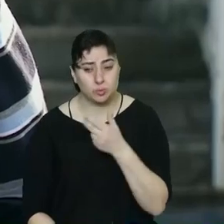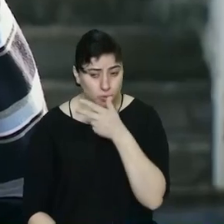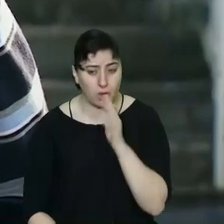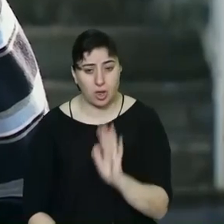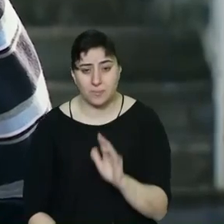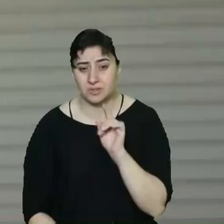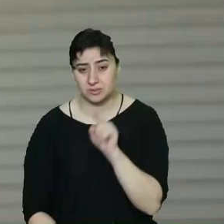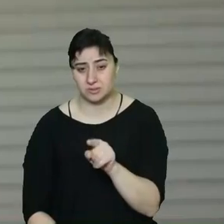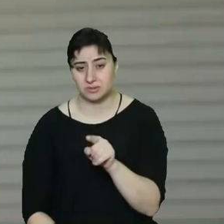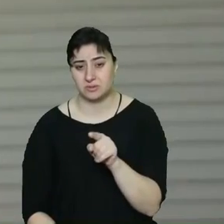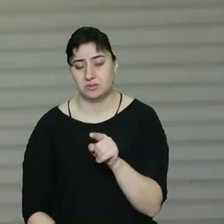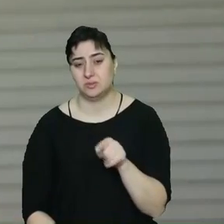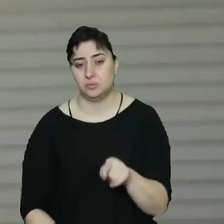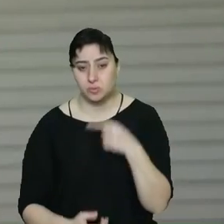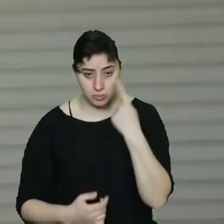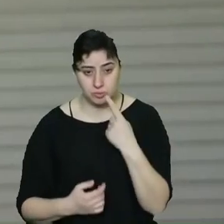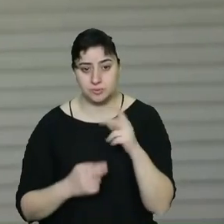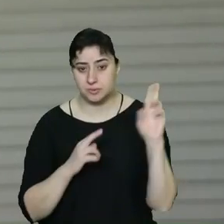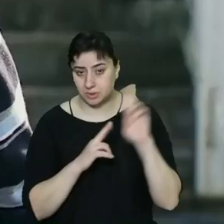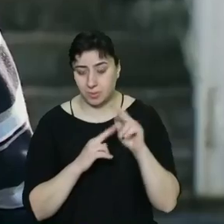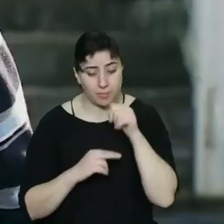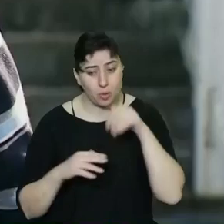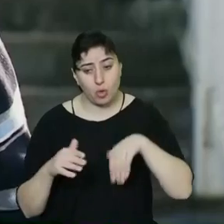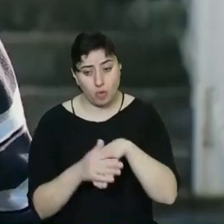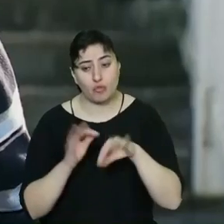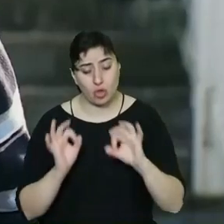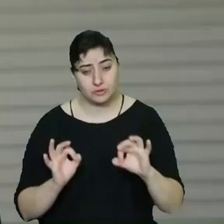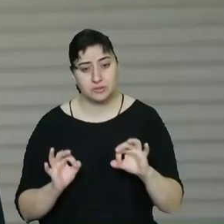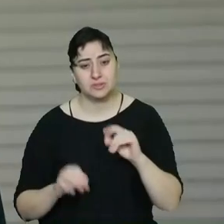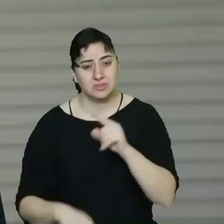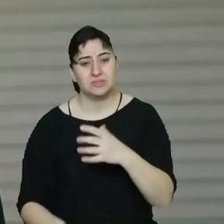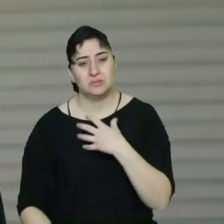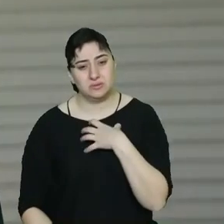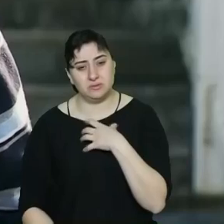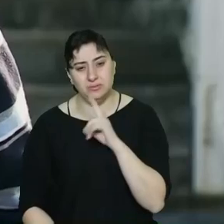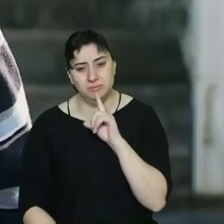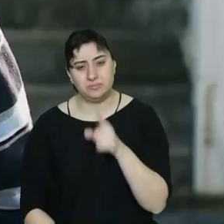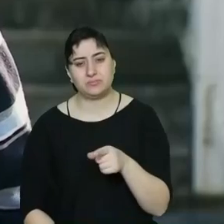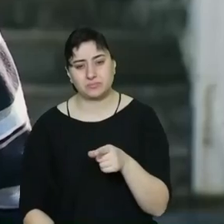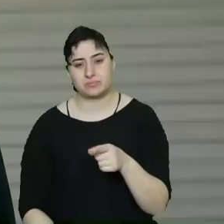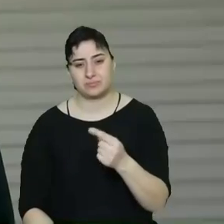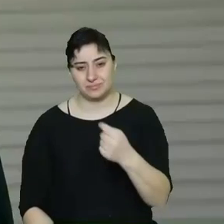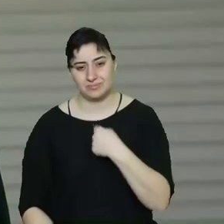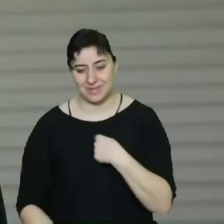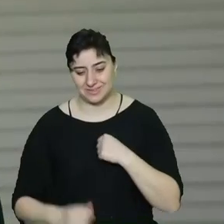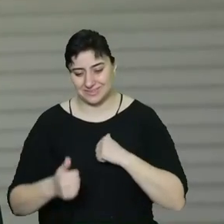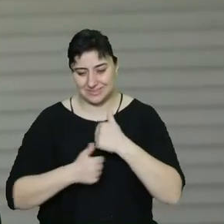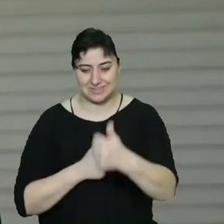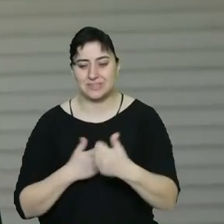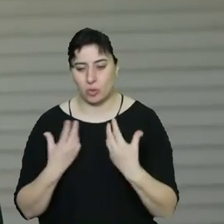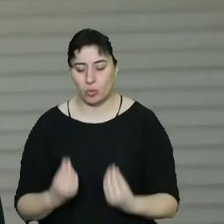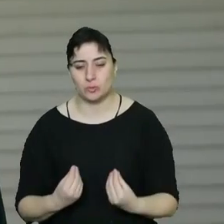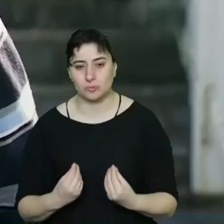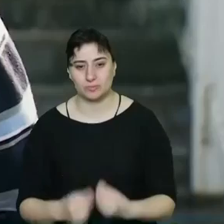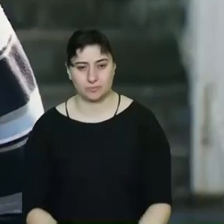Şimdi seni bu vukuattan dolayı Kemal Bey kovacak ya. Kendi adına, kendi yerine beni referans olarak gösterirsin değil